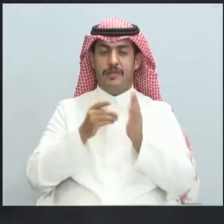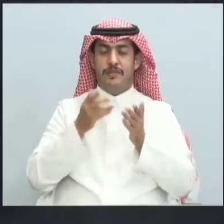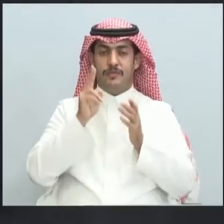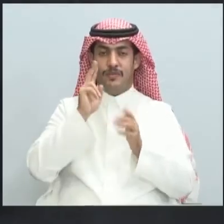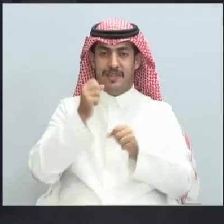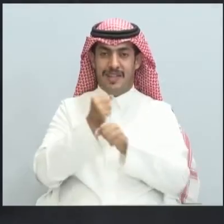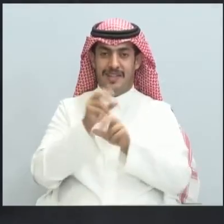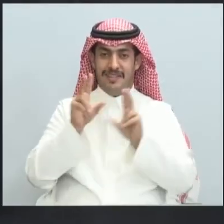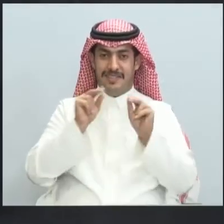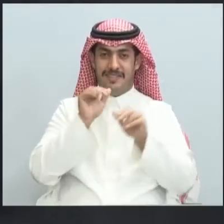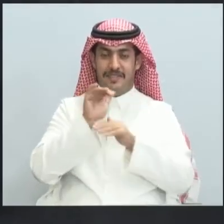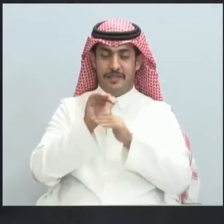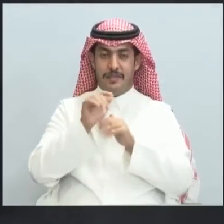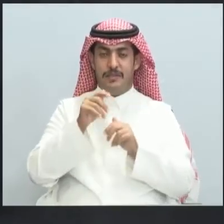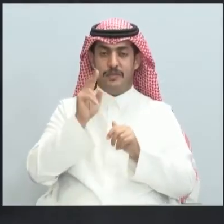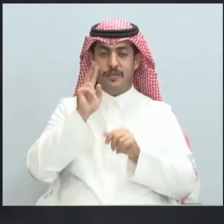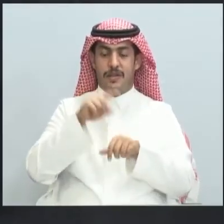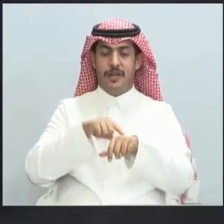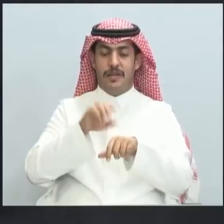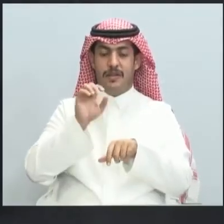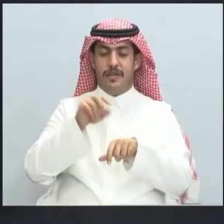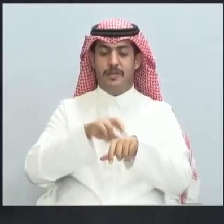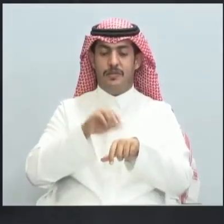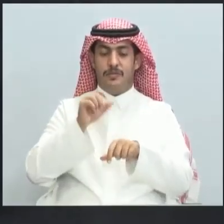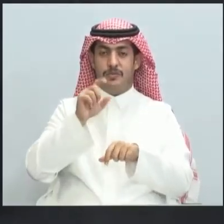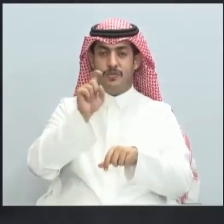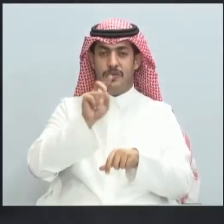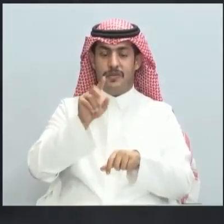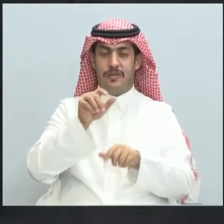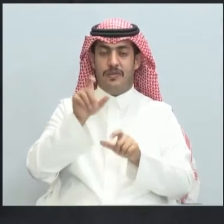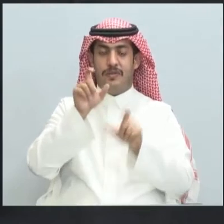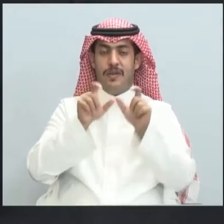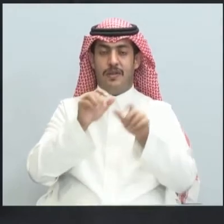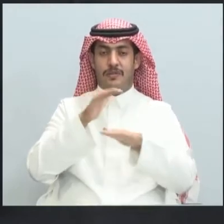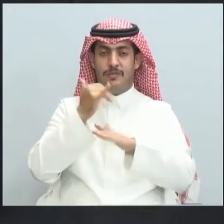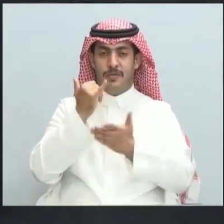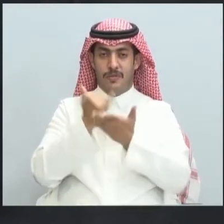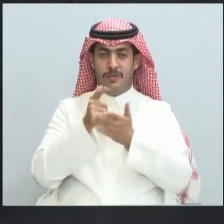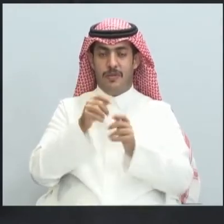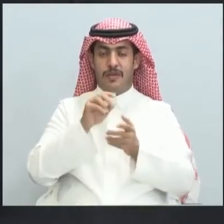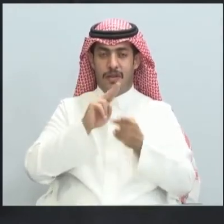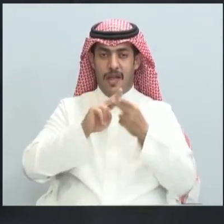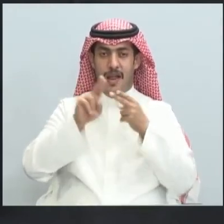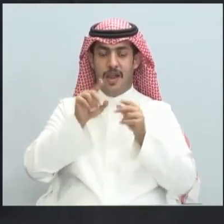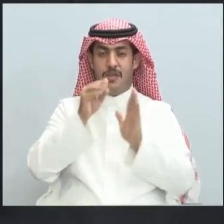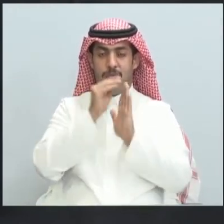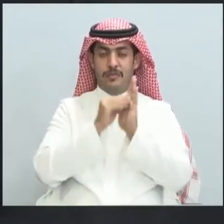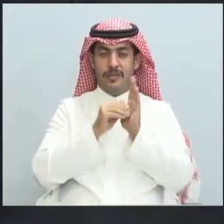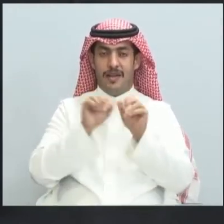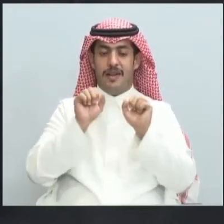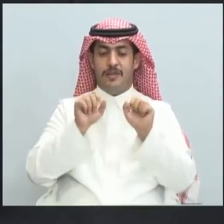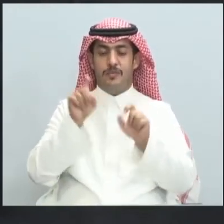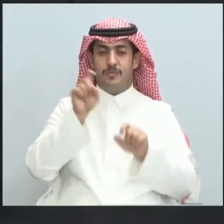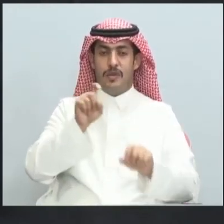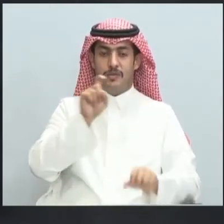كما نفذنا في هذا النشاط اترك هذا السؤال الان بارك الله فيكم بين ايديكم قوموا بانشاء الخاصه